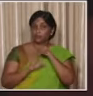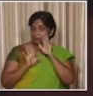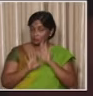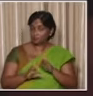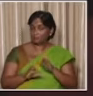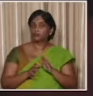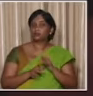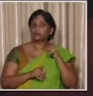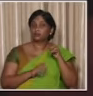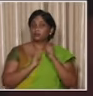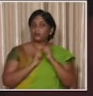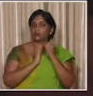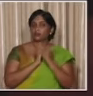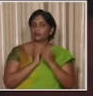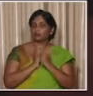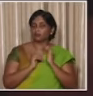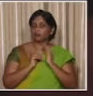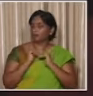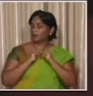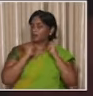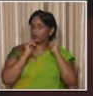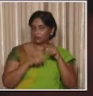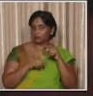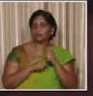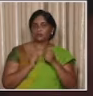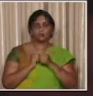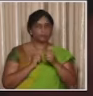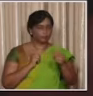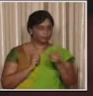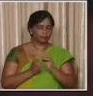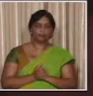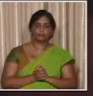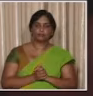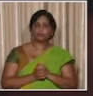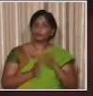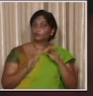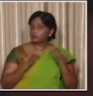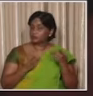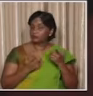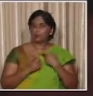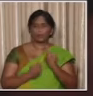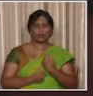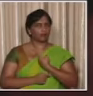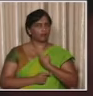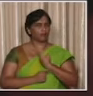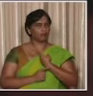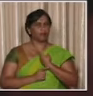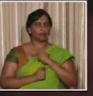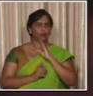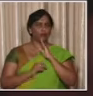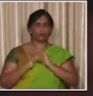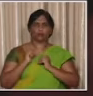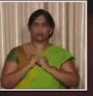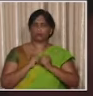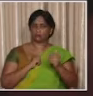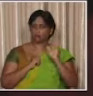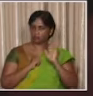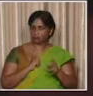තමයි ඒ වැඩසටහන ප්‍රායෝගික වෙන්නේ පවතින්නේ. එහෙම නැතුව හුදකලා වැඩසටහන් ක්‍රියාත්මක